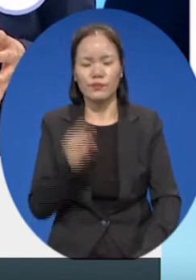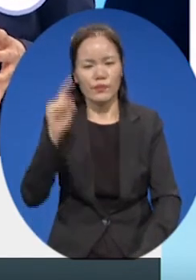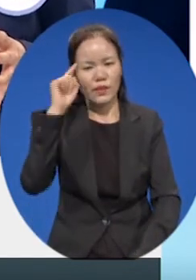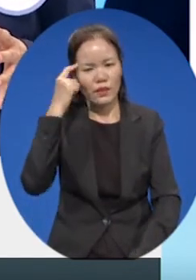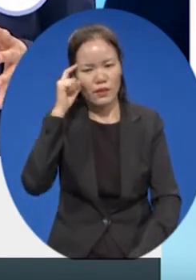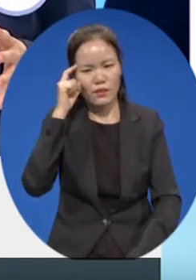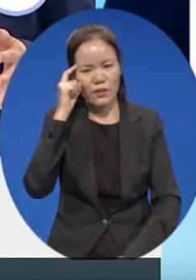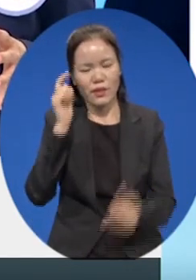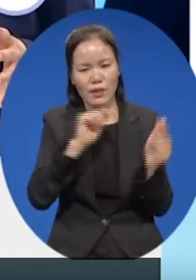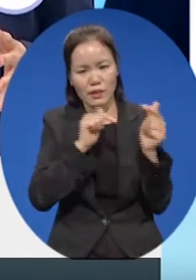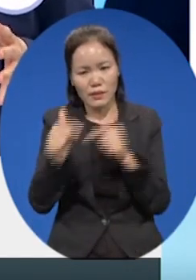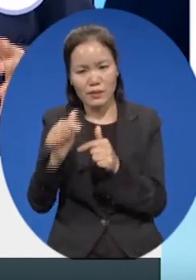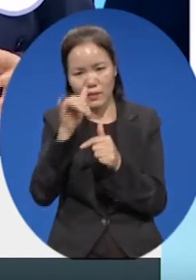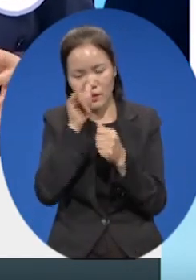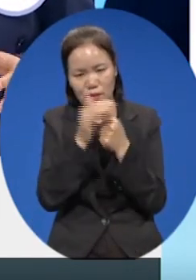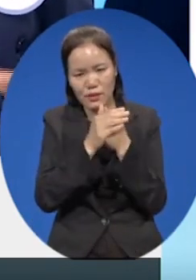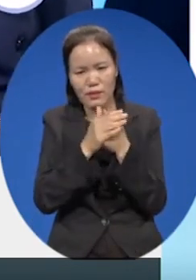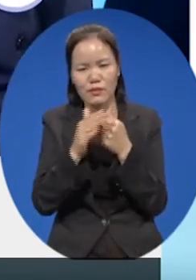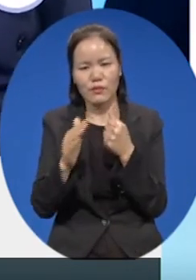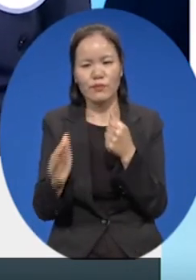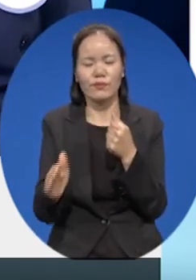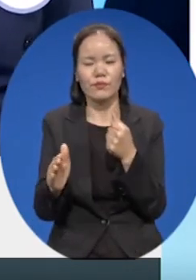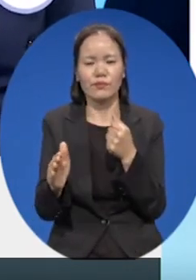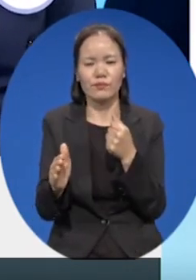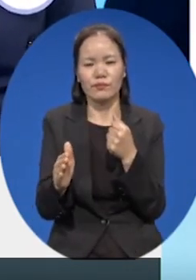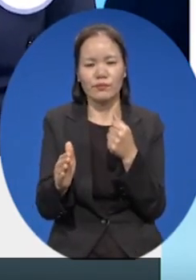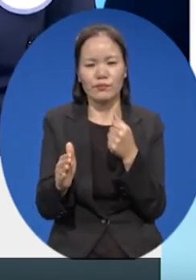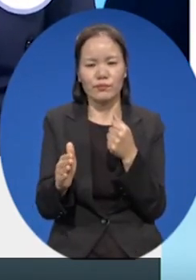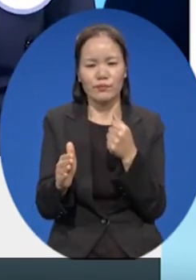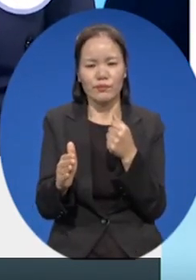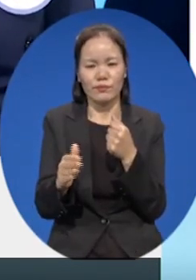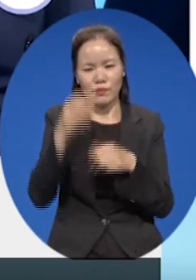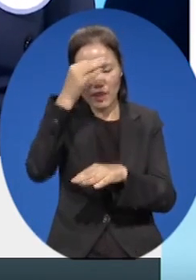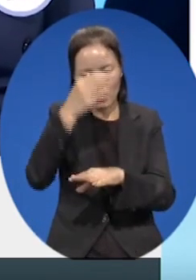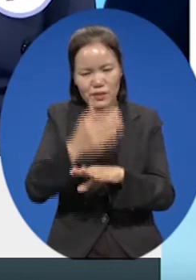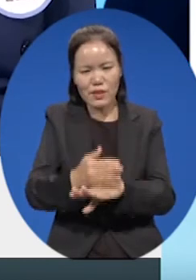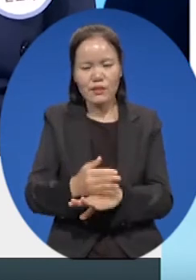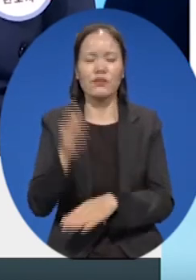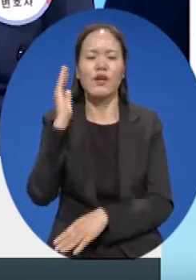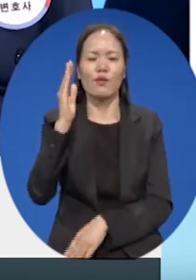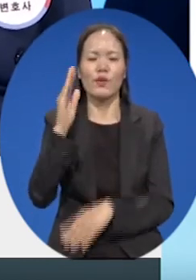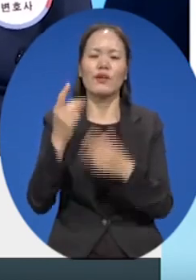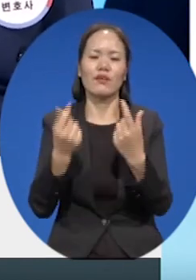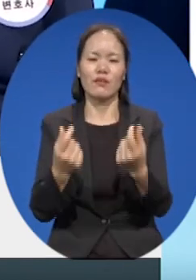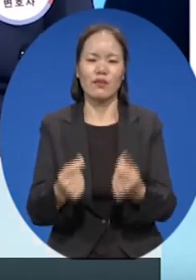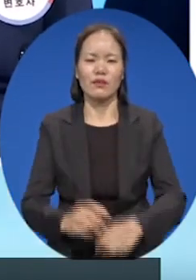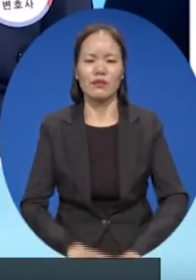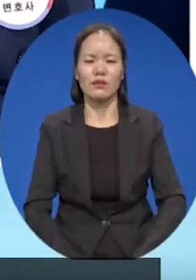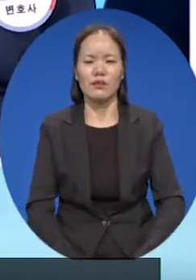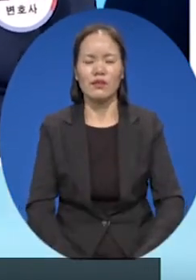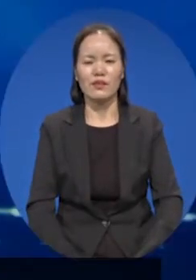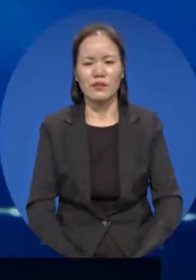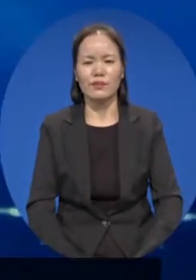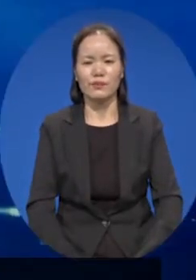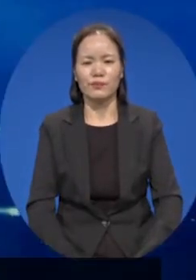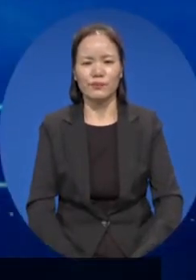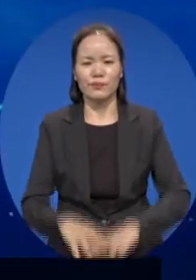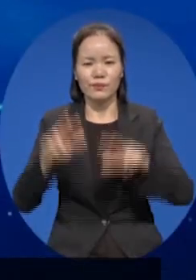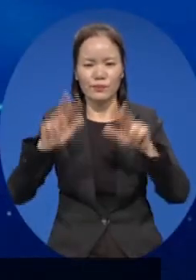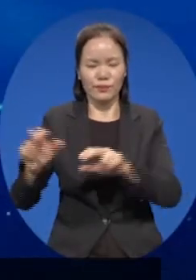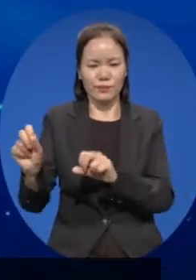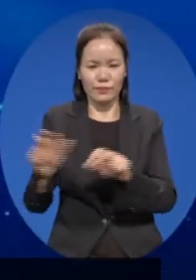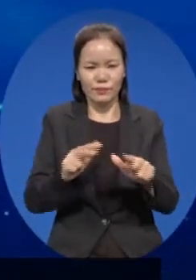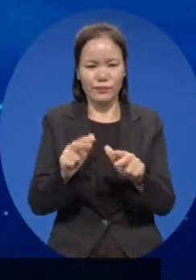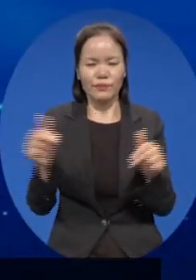다 그런 정무적인 판단이 깔려 있어서 이렇게 송구하다고 여기에 대해서는 얘기를 하는 게 아닌가 싶습니다. 그렇군요. 지금 당장